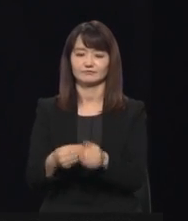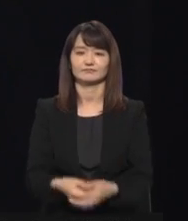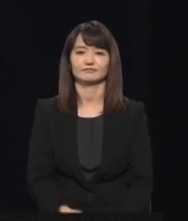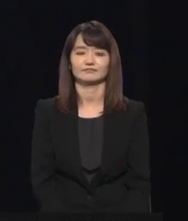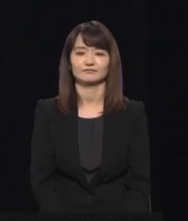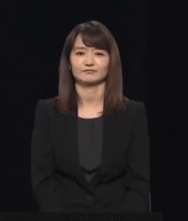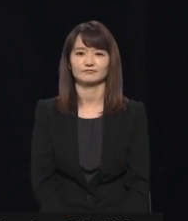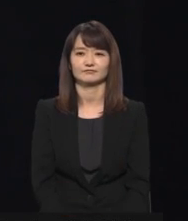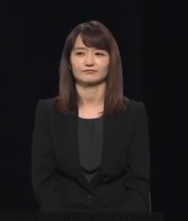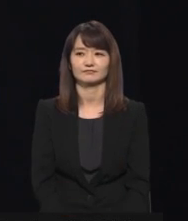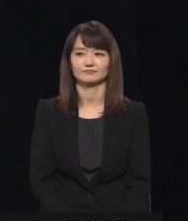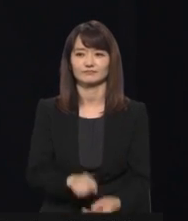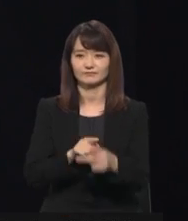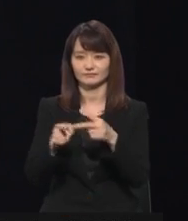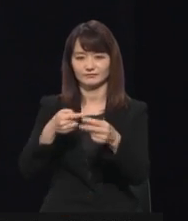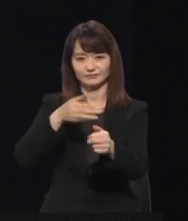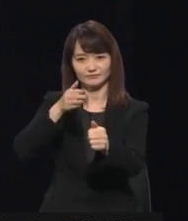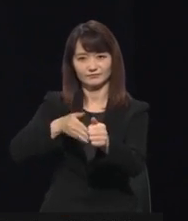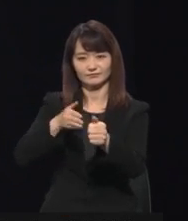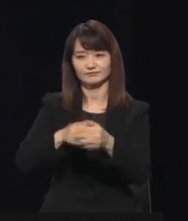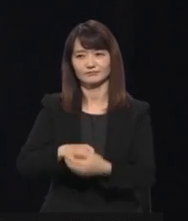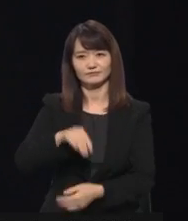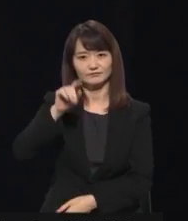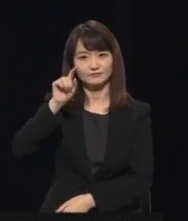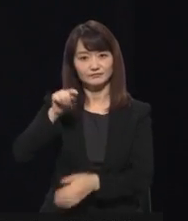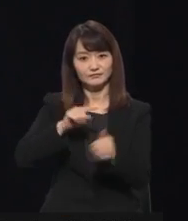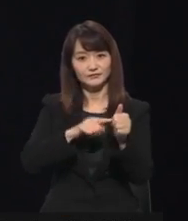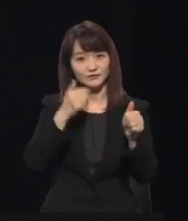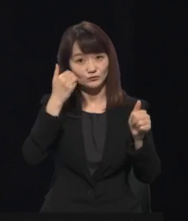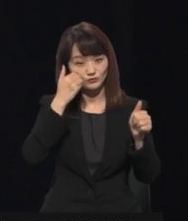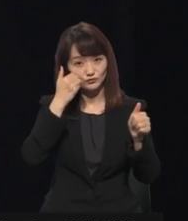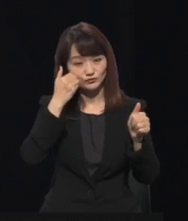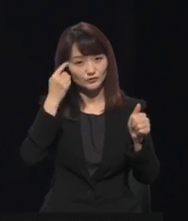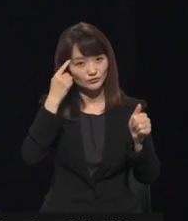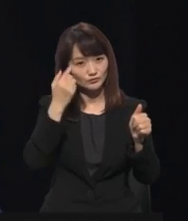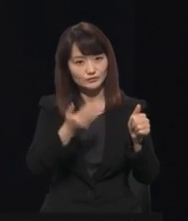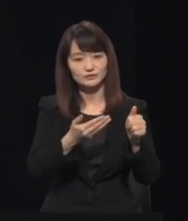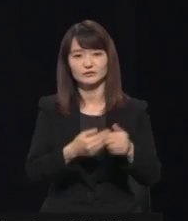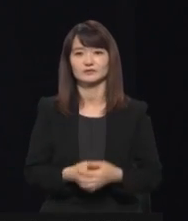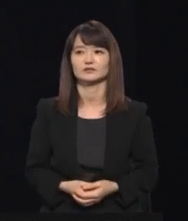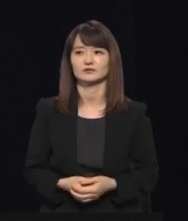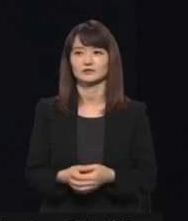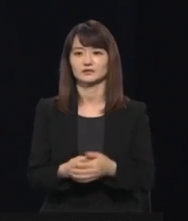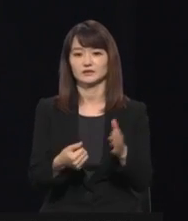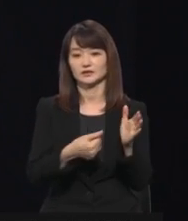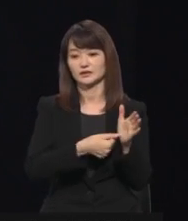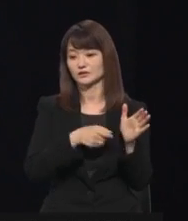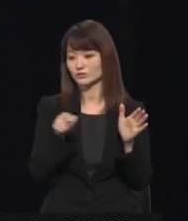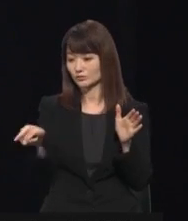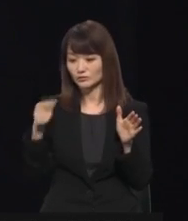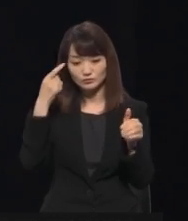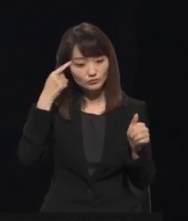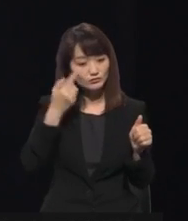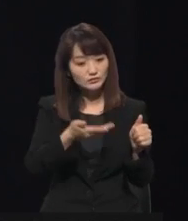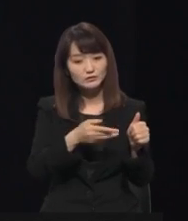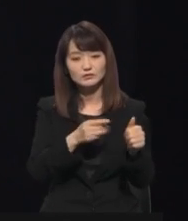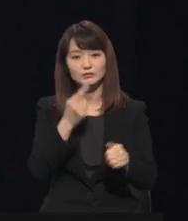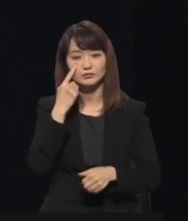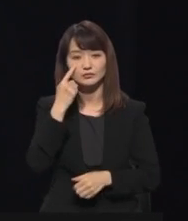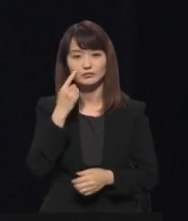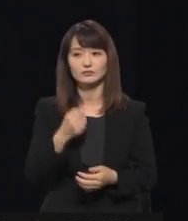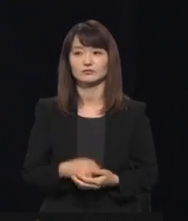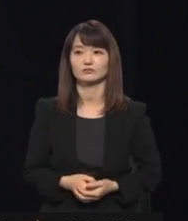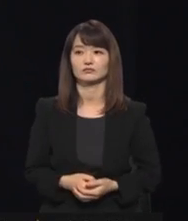양해 부탁드리고 내일 나오니까 이것저것 그 사람이 누군지 물어보도록 또한 위에서 단도직입적으로 물어 보십시오 근데 어제 뭐 그렇게